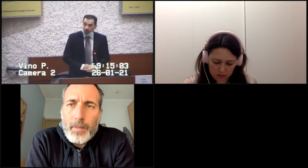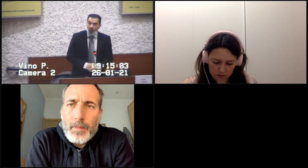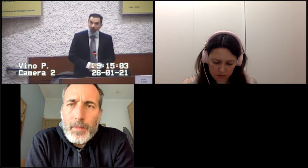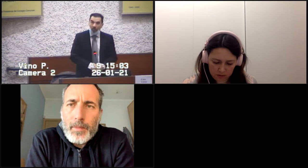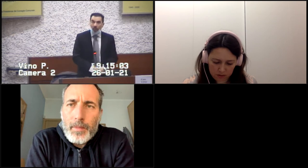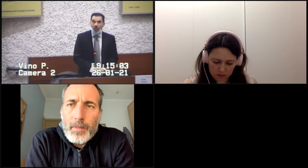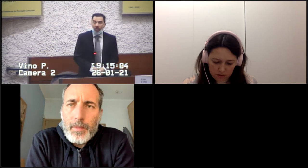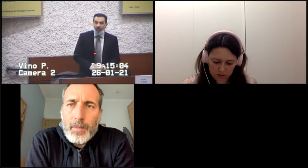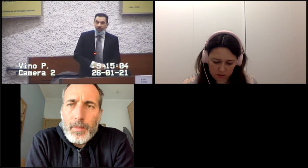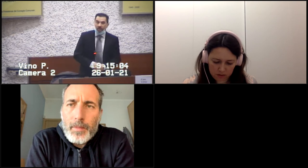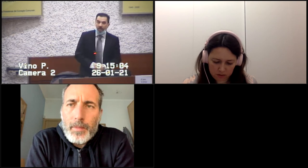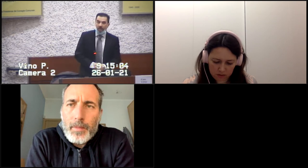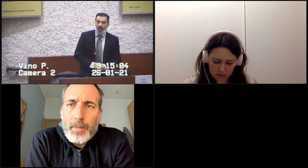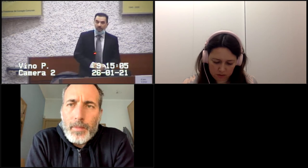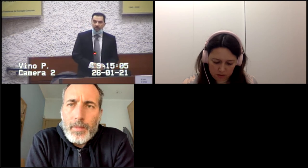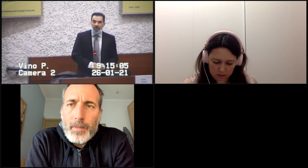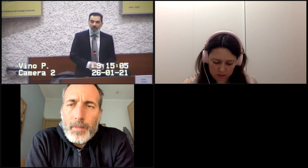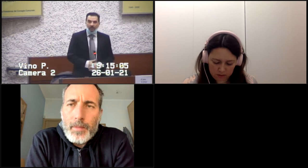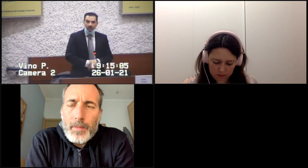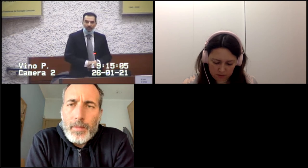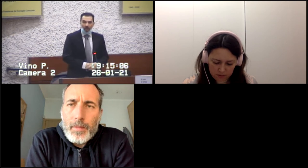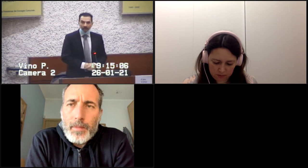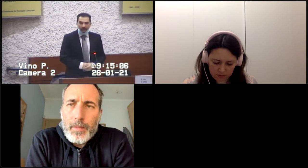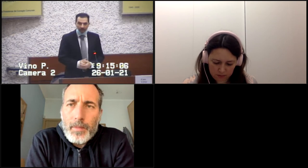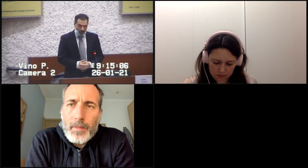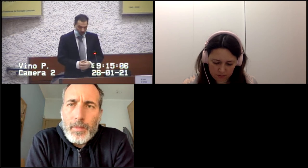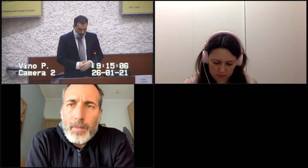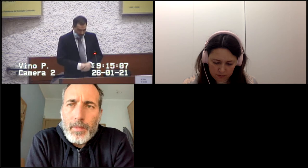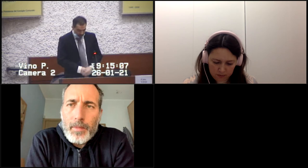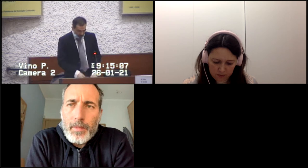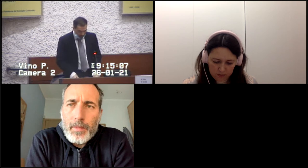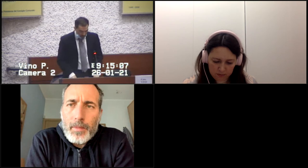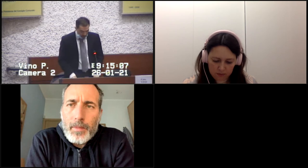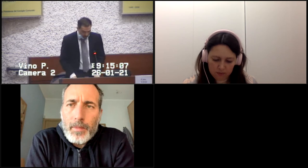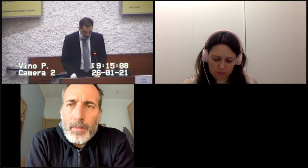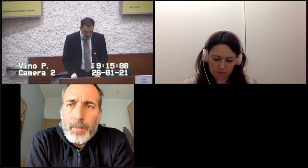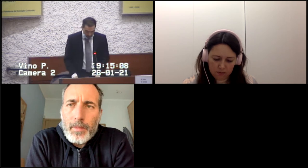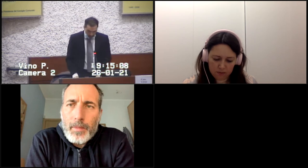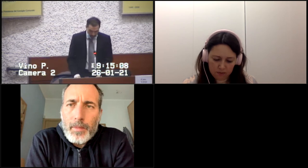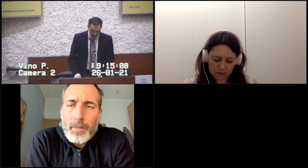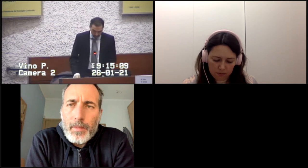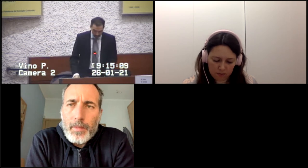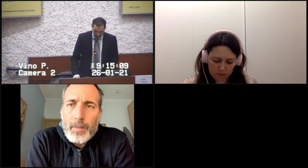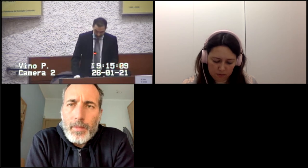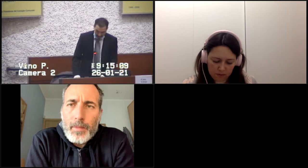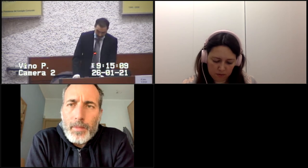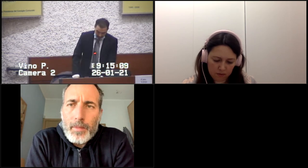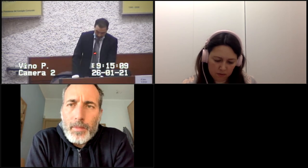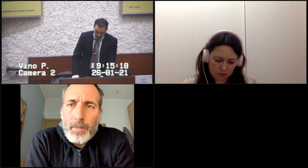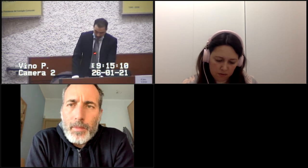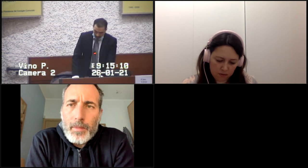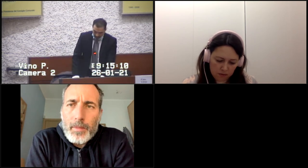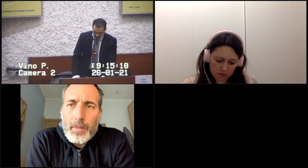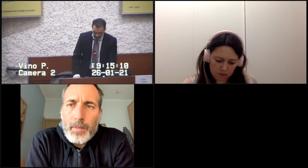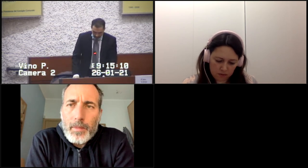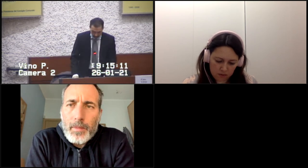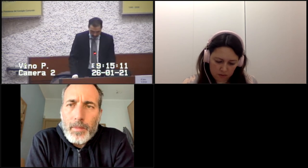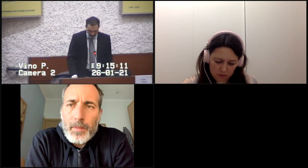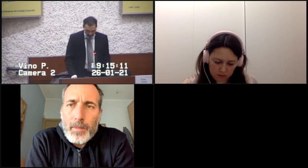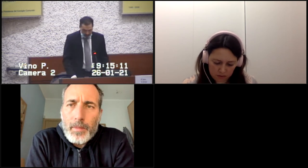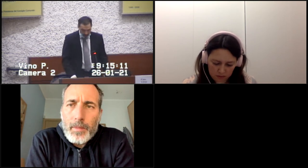Come non si può non condividere le parole che ha detto la consigliera Chittò poco fa? Anzi, lo dice